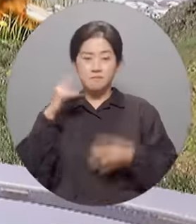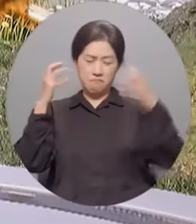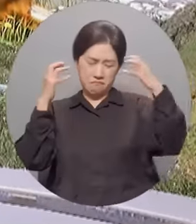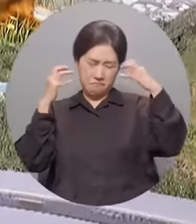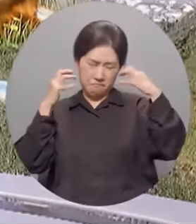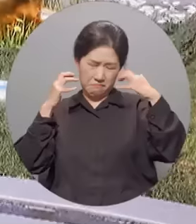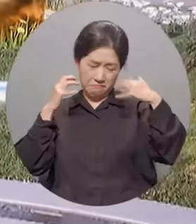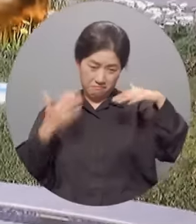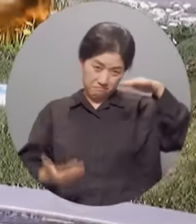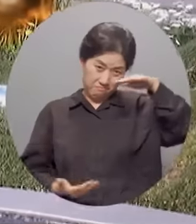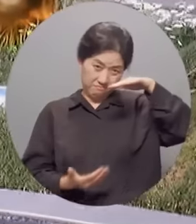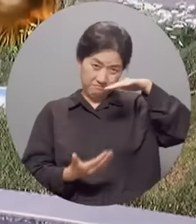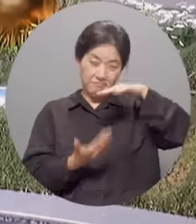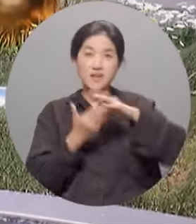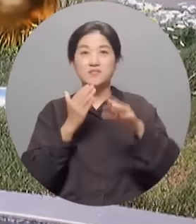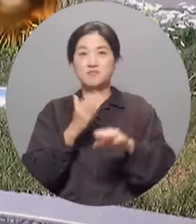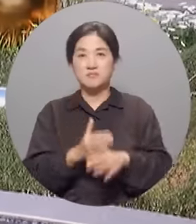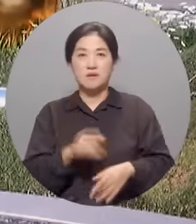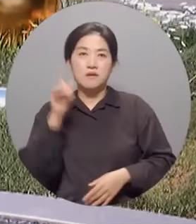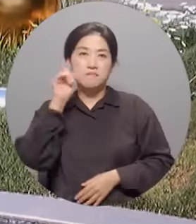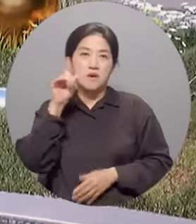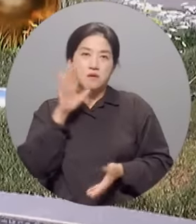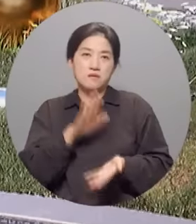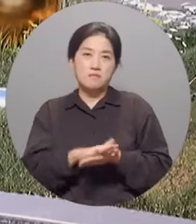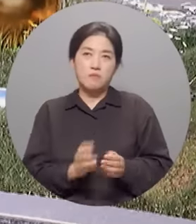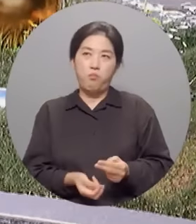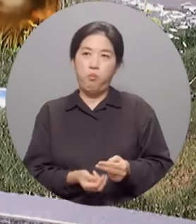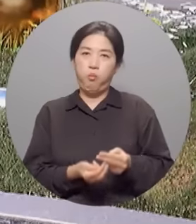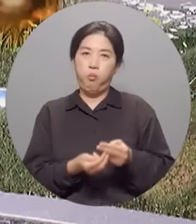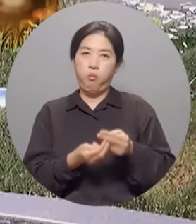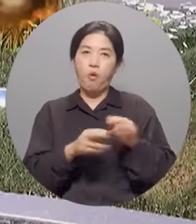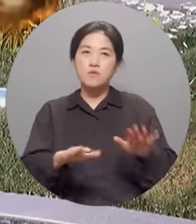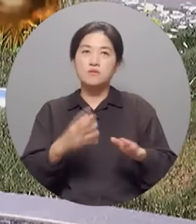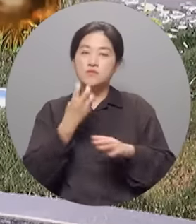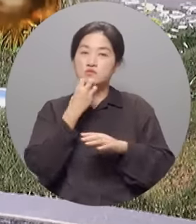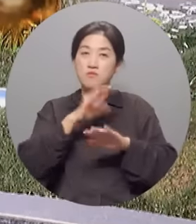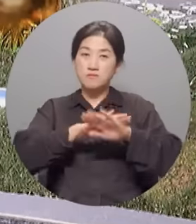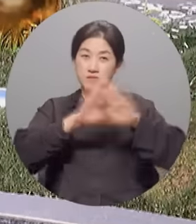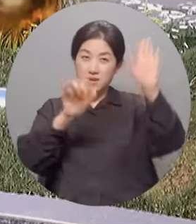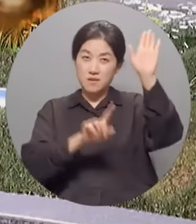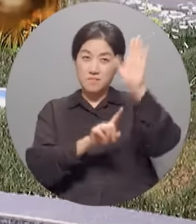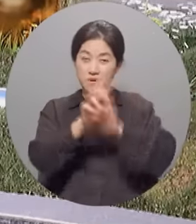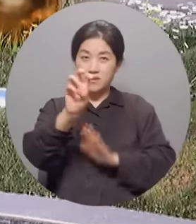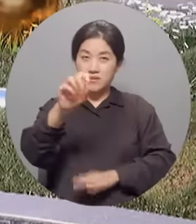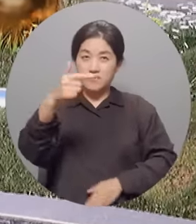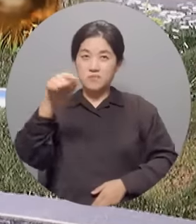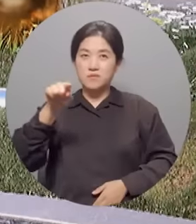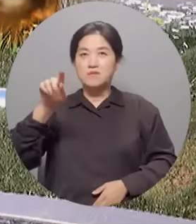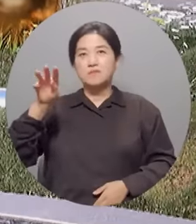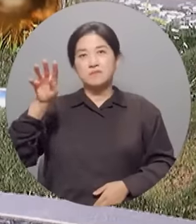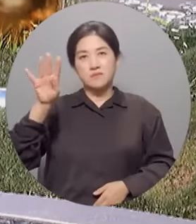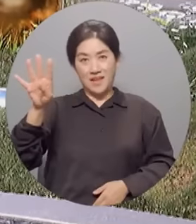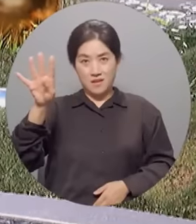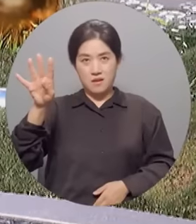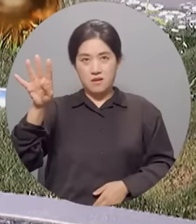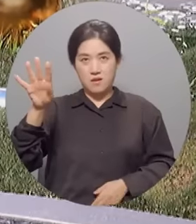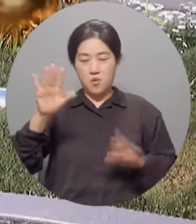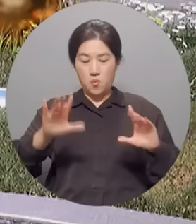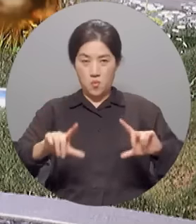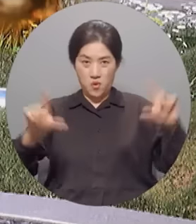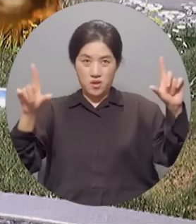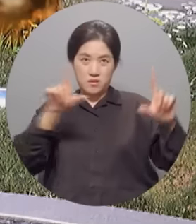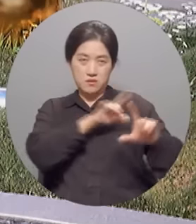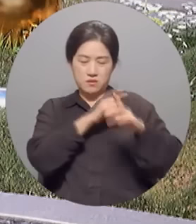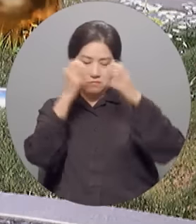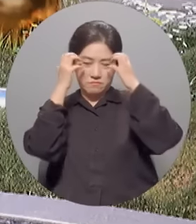절정에 달하고 있습니다. 연일 열기가 쌓이면서 오늘 서울의 낮 최고 기온은 36.4도까지 올라 올 들어